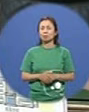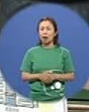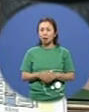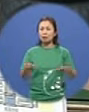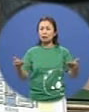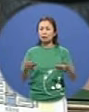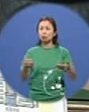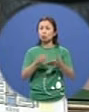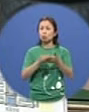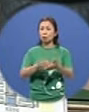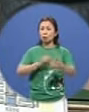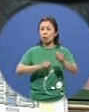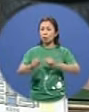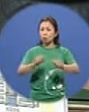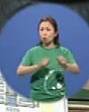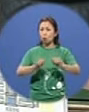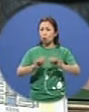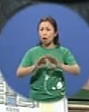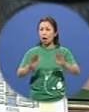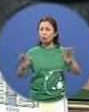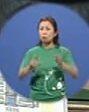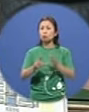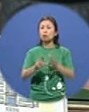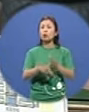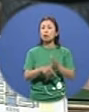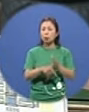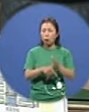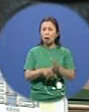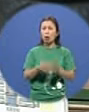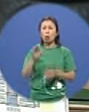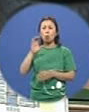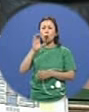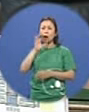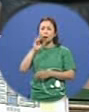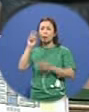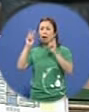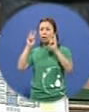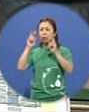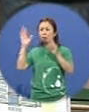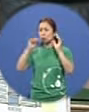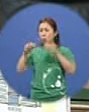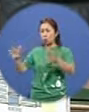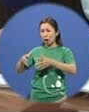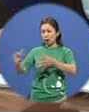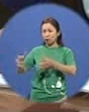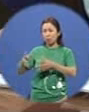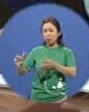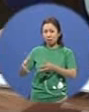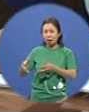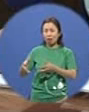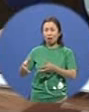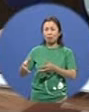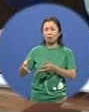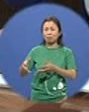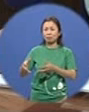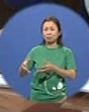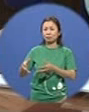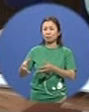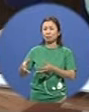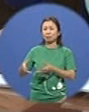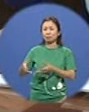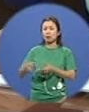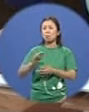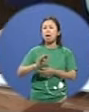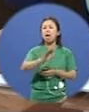時期になったらええあのえ和歌山の企業の情報をですねドーンと集めてあのえあの